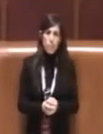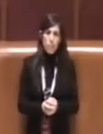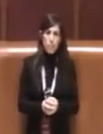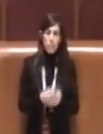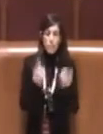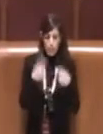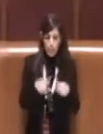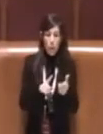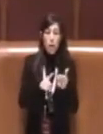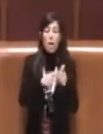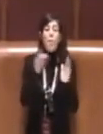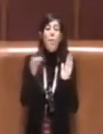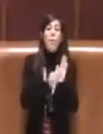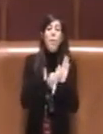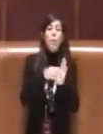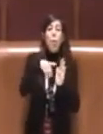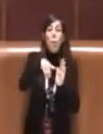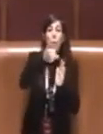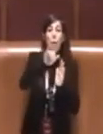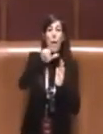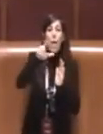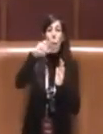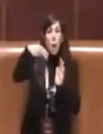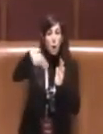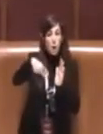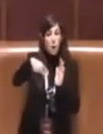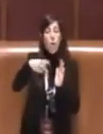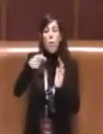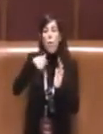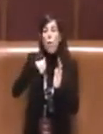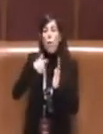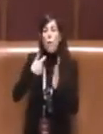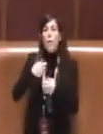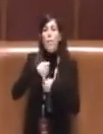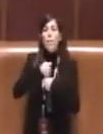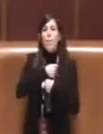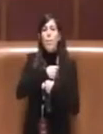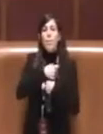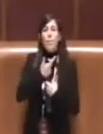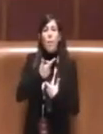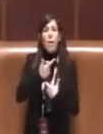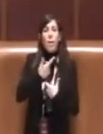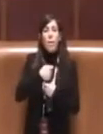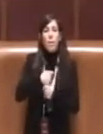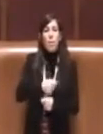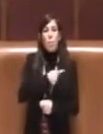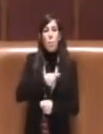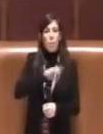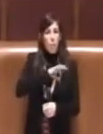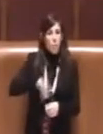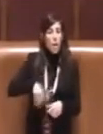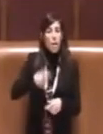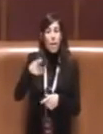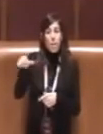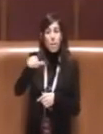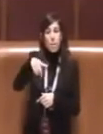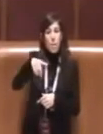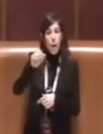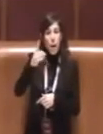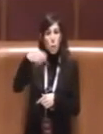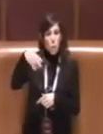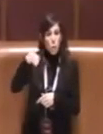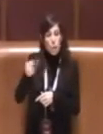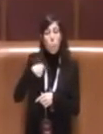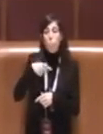decreto Pillon, noi ci siamo confrontati anche con la deputata Spadoni su questo tema e ravvediamo effettivamente delle